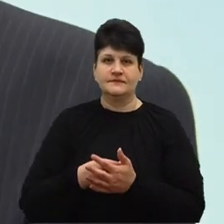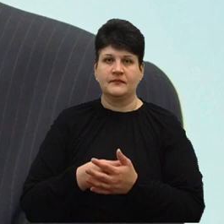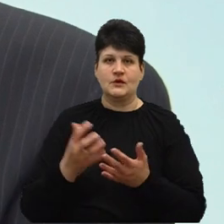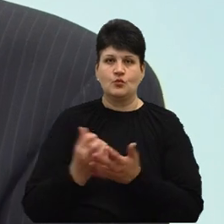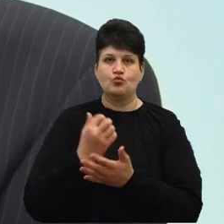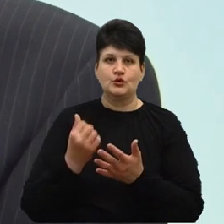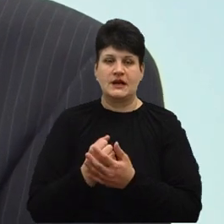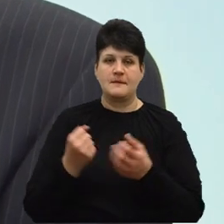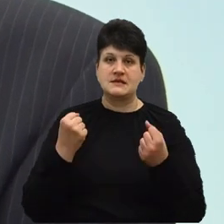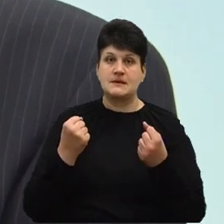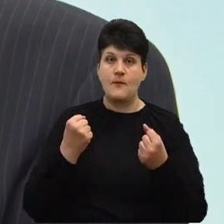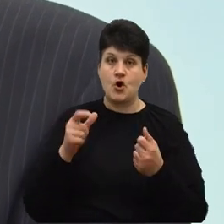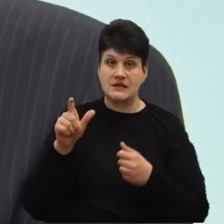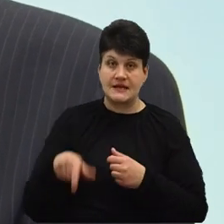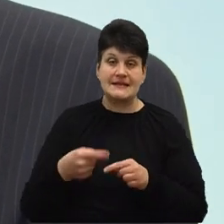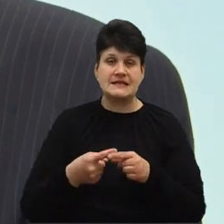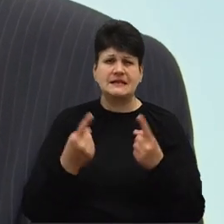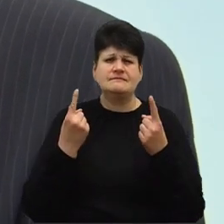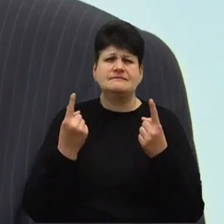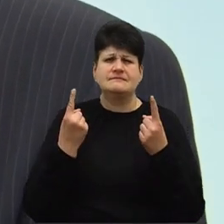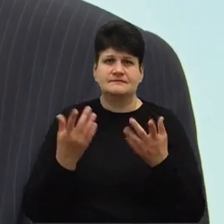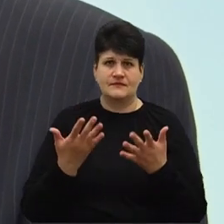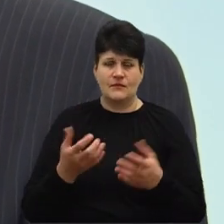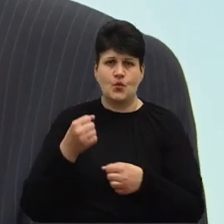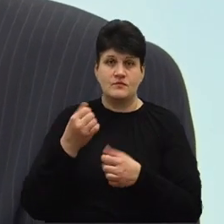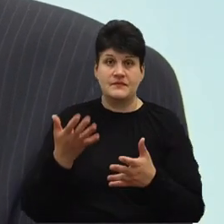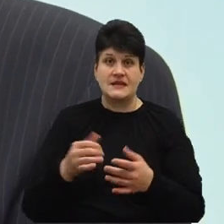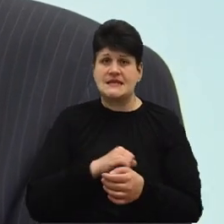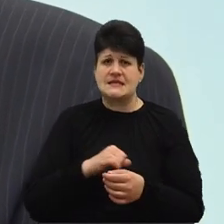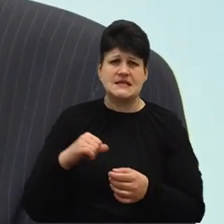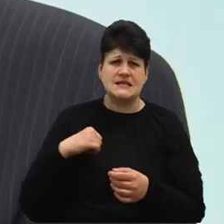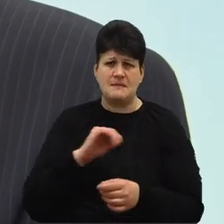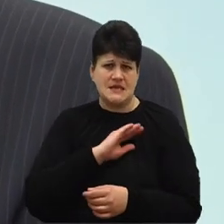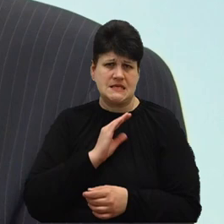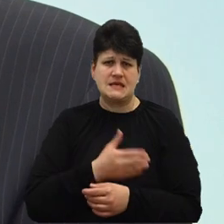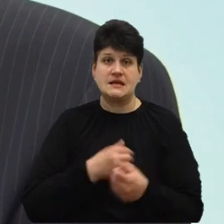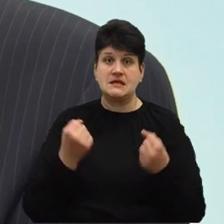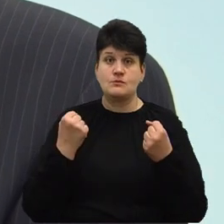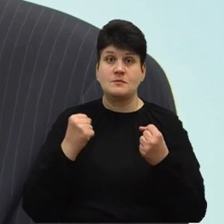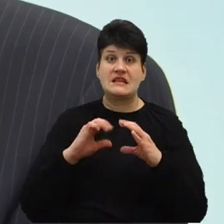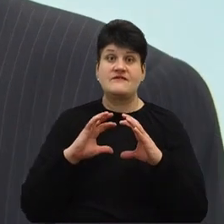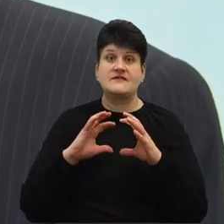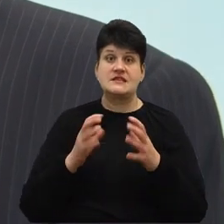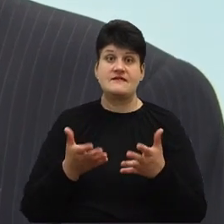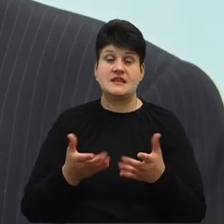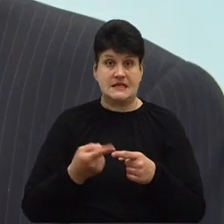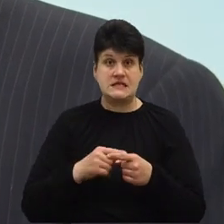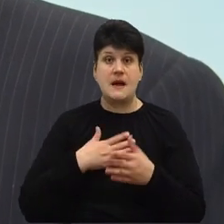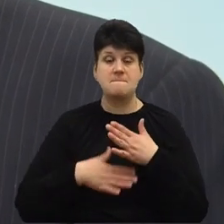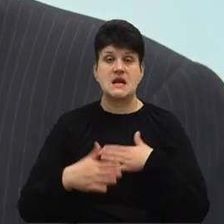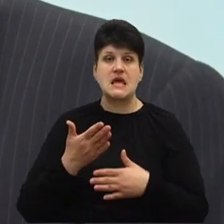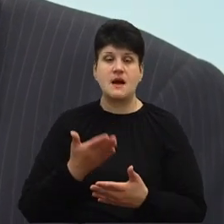став лауреатом Кубка світу, це один із найвищих таких. Тобто, найсильніший спортсмен у світі. Це приємно.